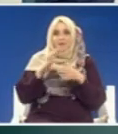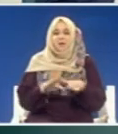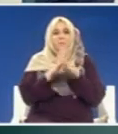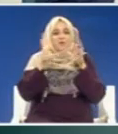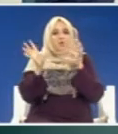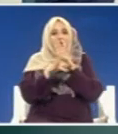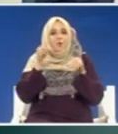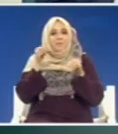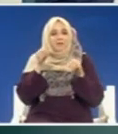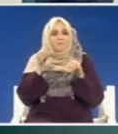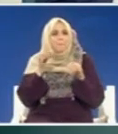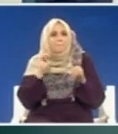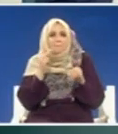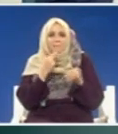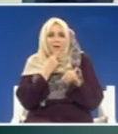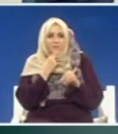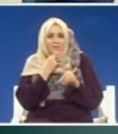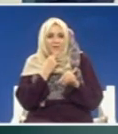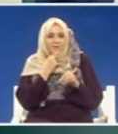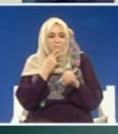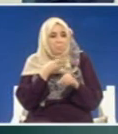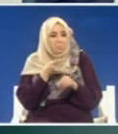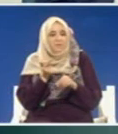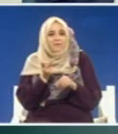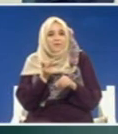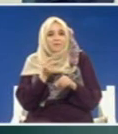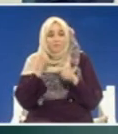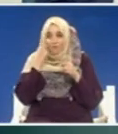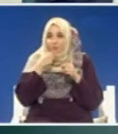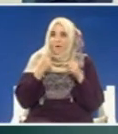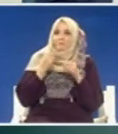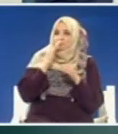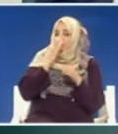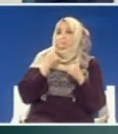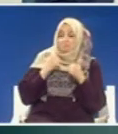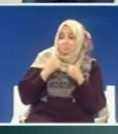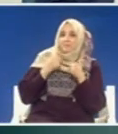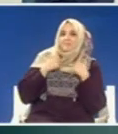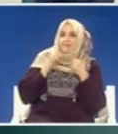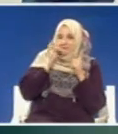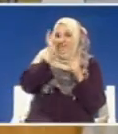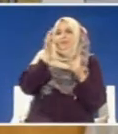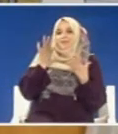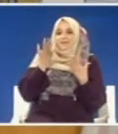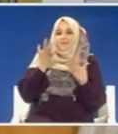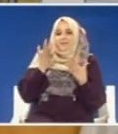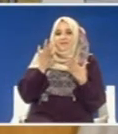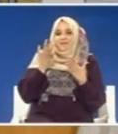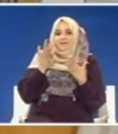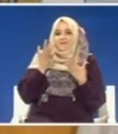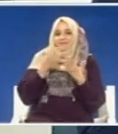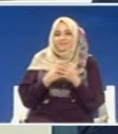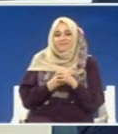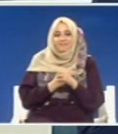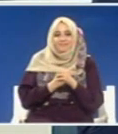كاملة متقنة جميلة تفخر بها وتعتز بها. عندما تقف أمام